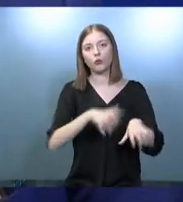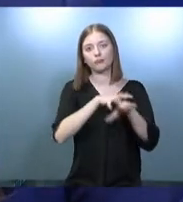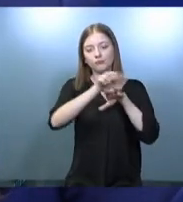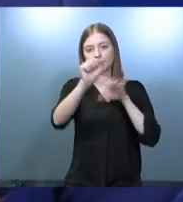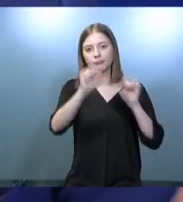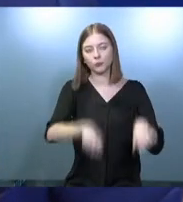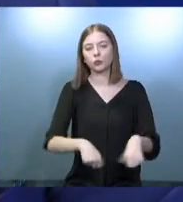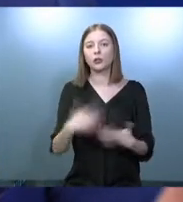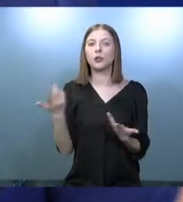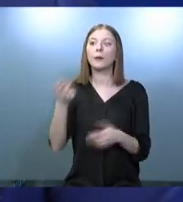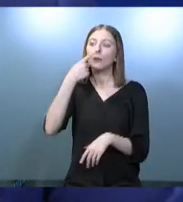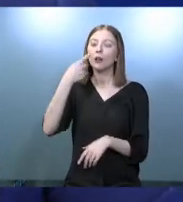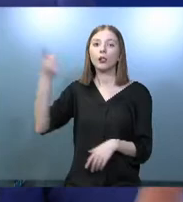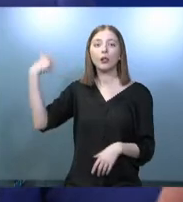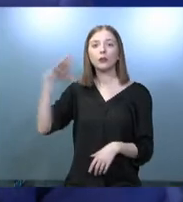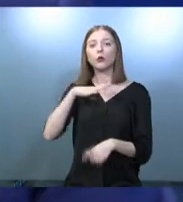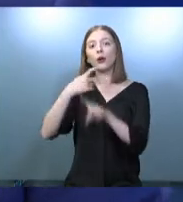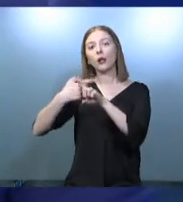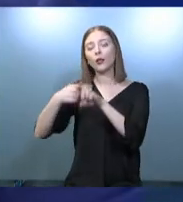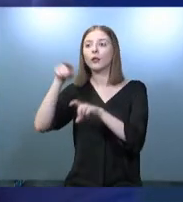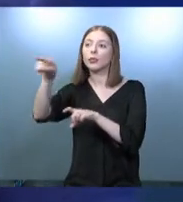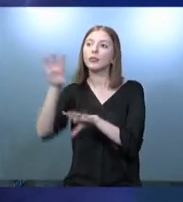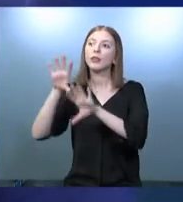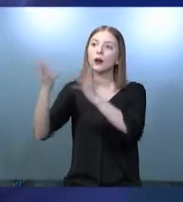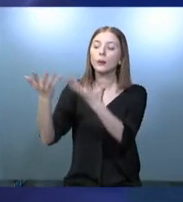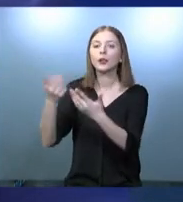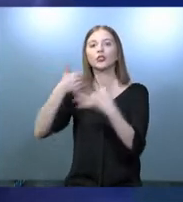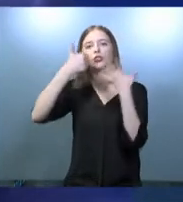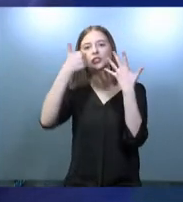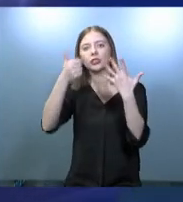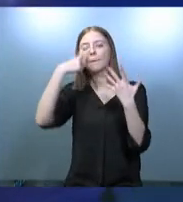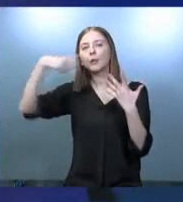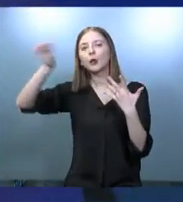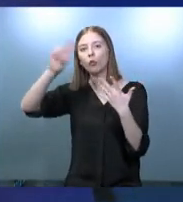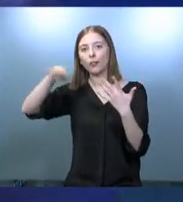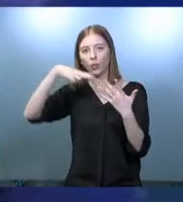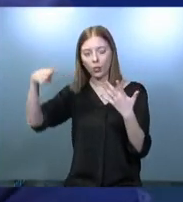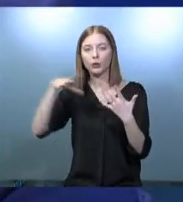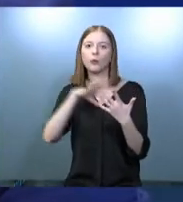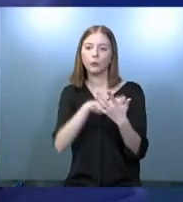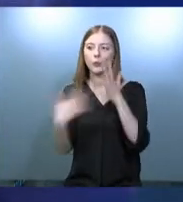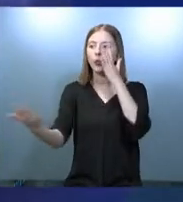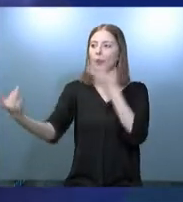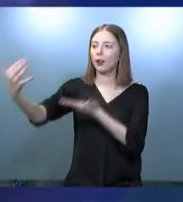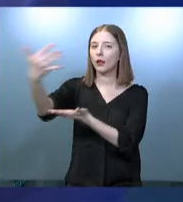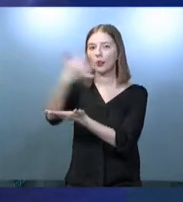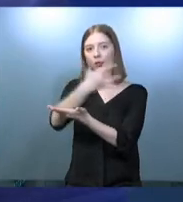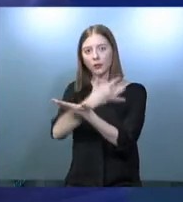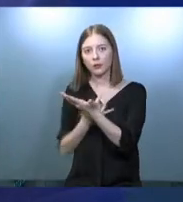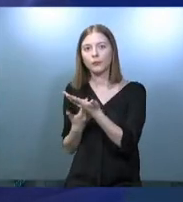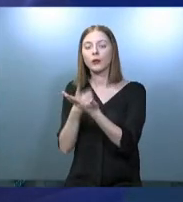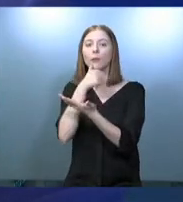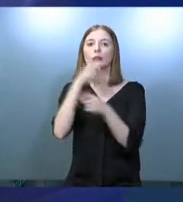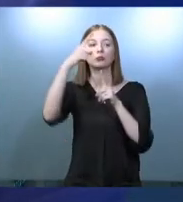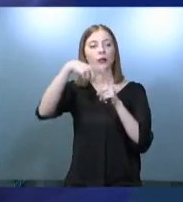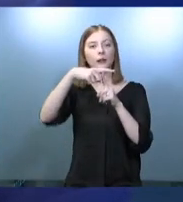Kėdainių rajoną, pernai metais yra surinkta 6 milijonai papildomai pinigų iš biudžeto. Galima skirti, jeigu yra taryba, o